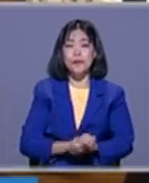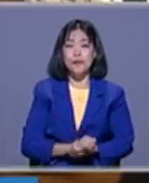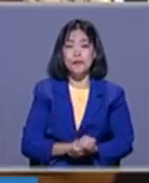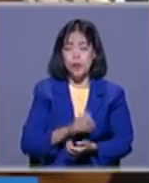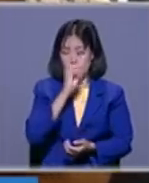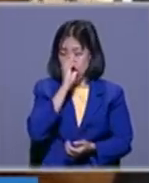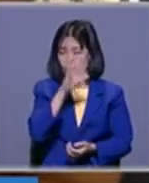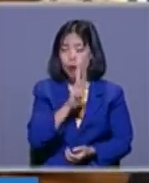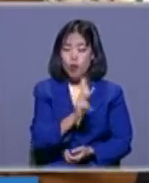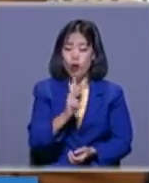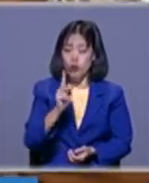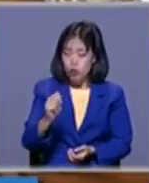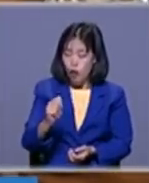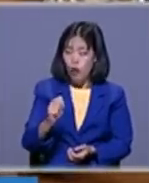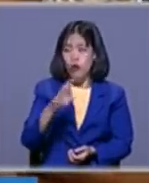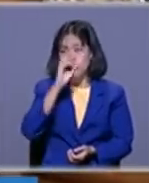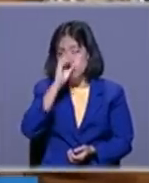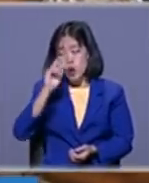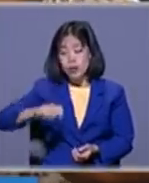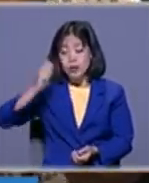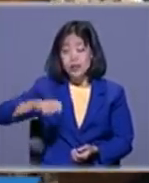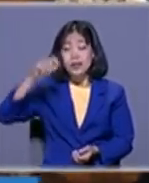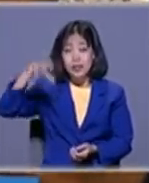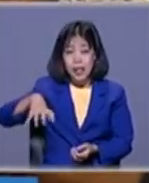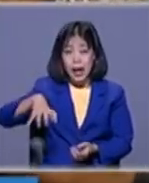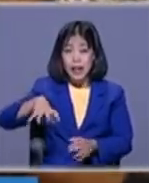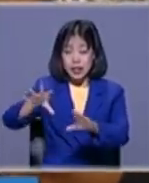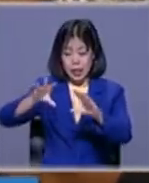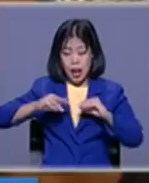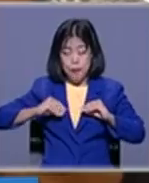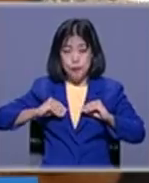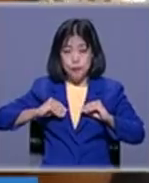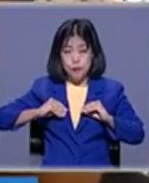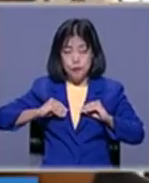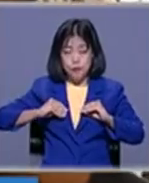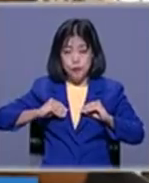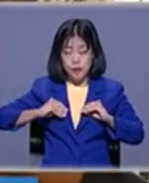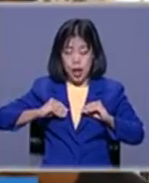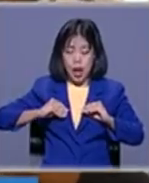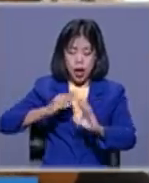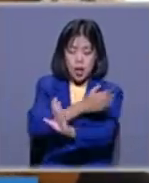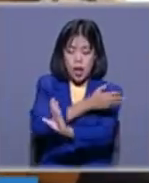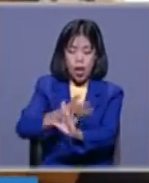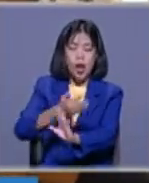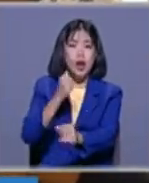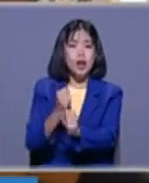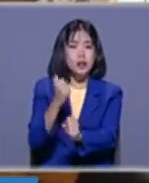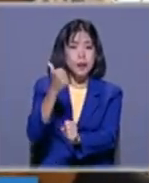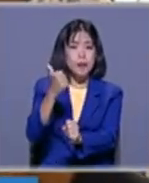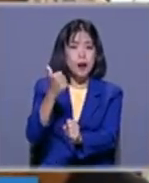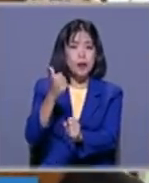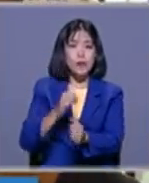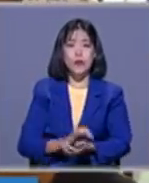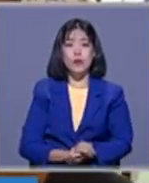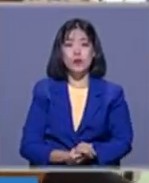ทีหลังไปร้องกับศาล อาจารย์หมายถึงว่าถ้าเกิดศาลรับแล้วเป็นกระบวนการของศาลไปแล้วเนี่ยระยะเวลานี้ไม่สามารถที่จะไปตีกรอบได้หรือเ